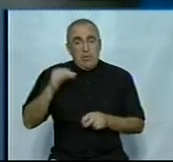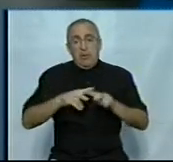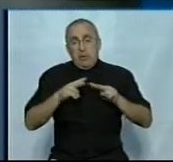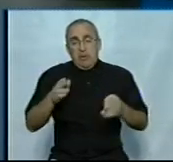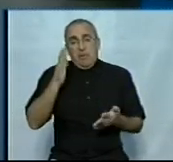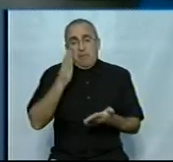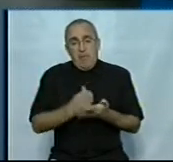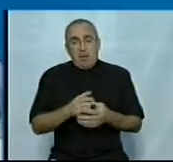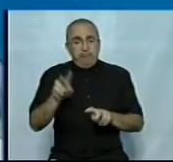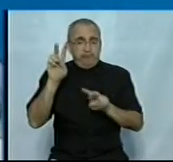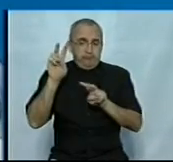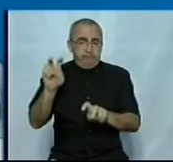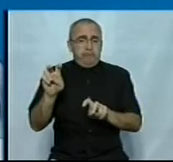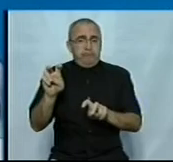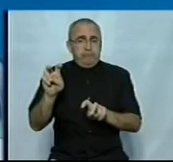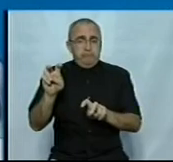має статус